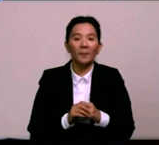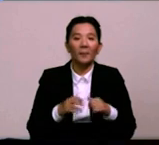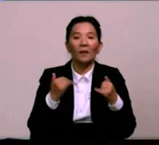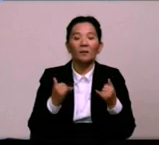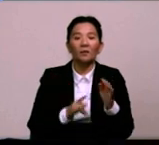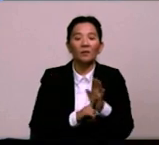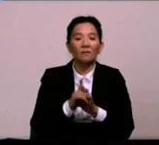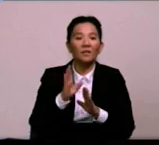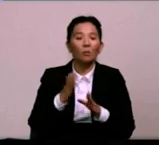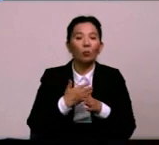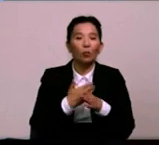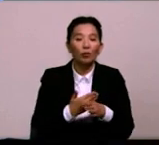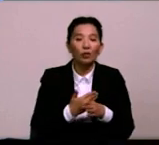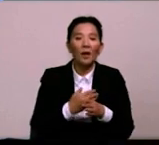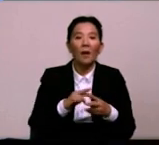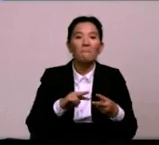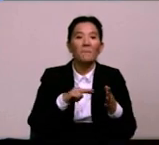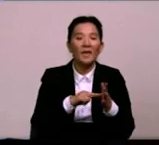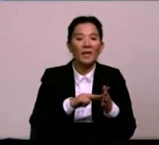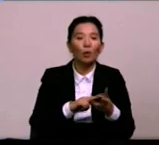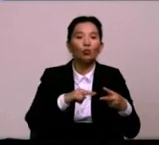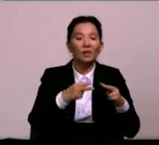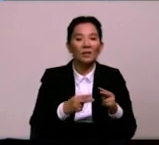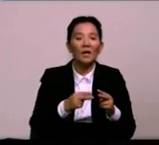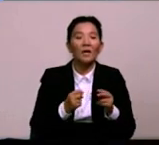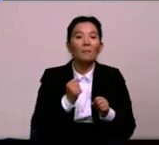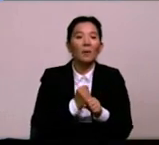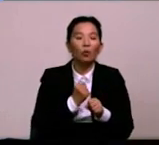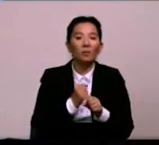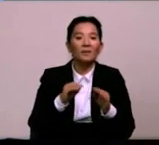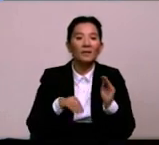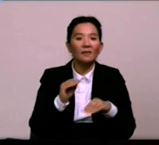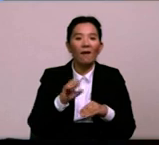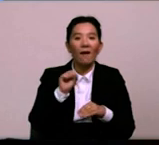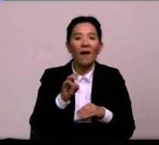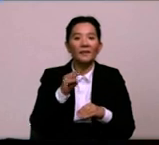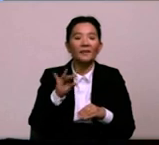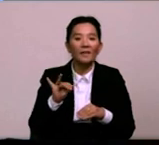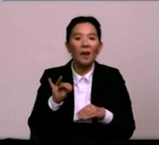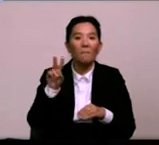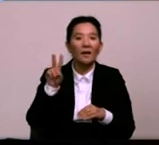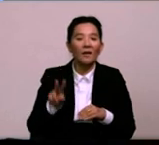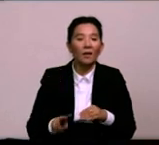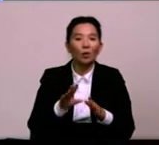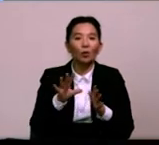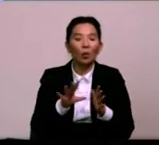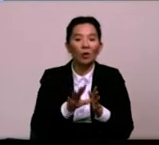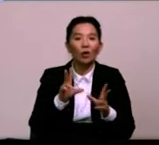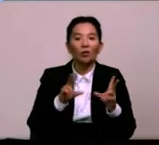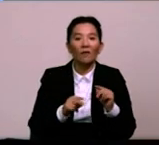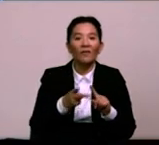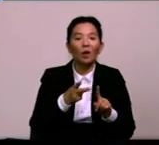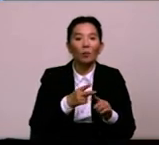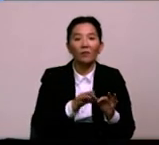Теперь давайте с помощью переключателя попробуем создать антипараллельные токи. Теперь во втором проводнике